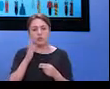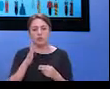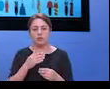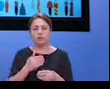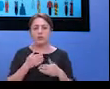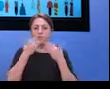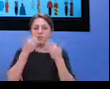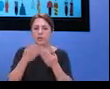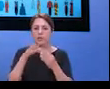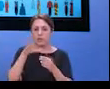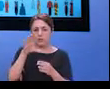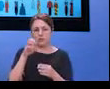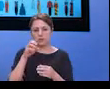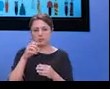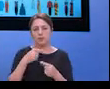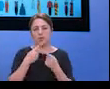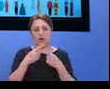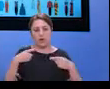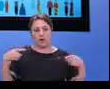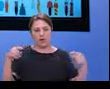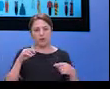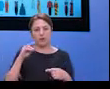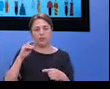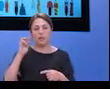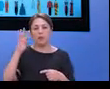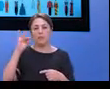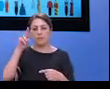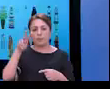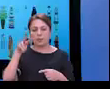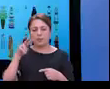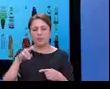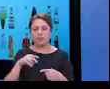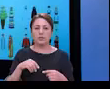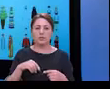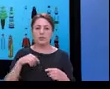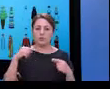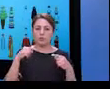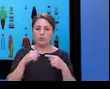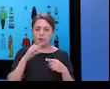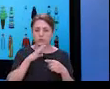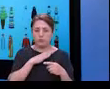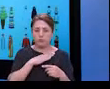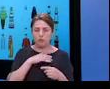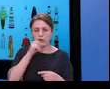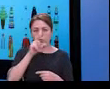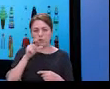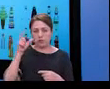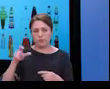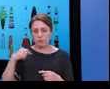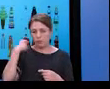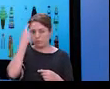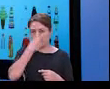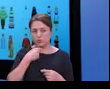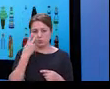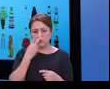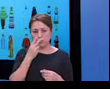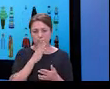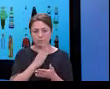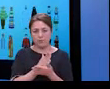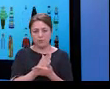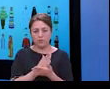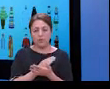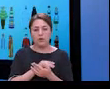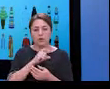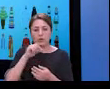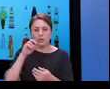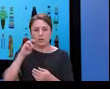rasmda biz turli millatga xos mos bo'lgan insonlarning qiyofasini ko'rib turibmiz. Demak,